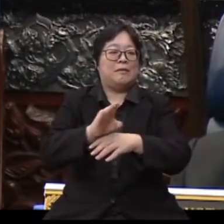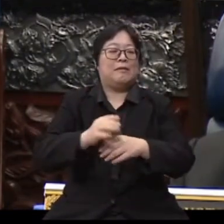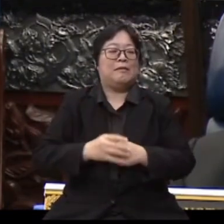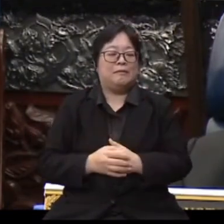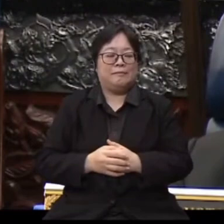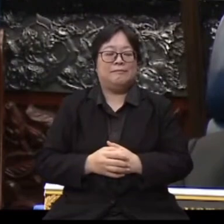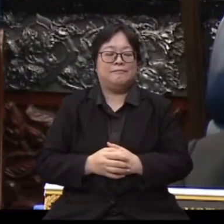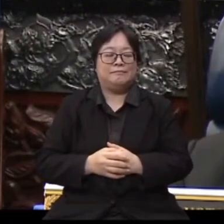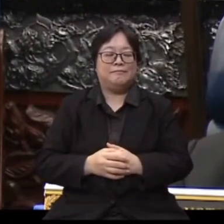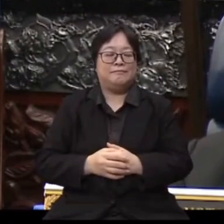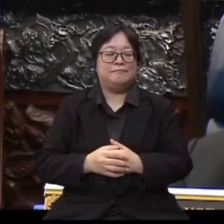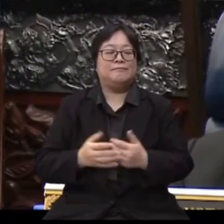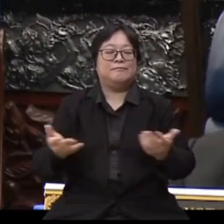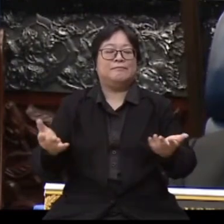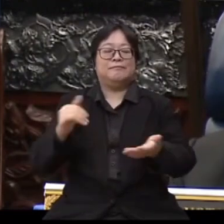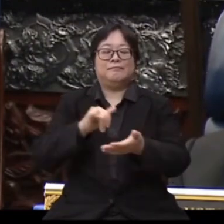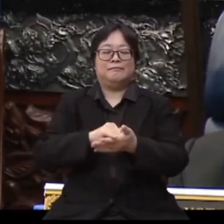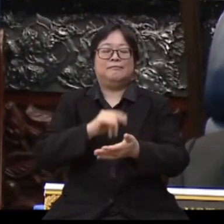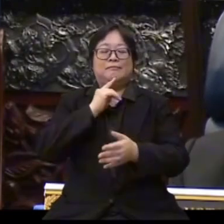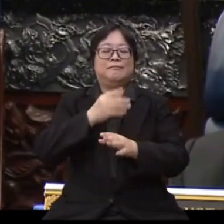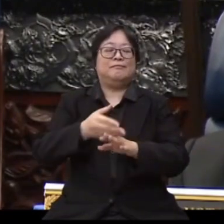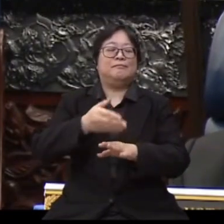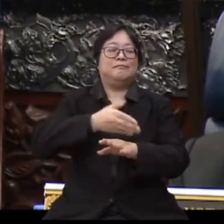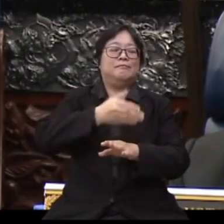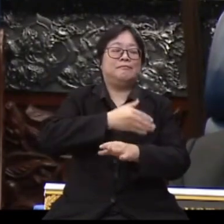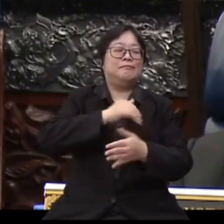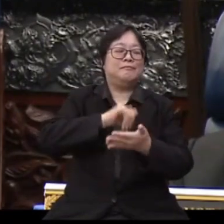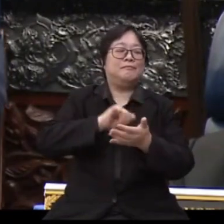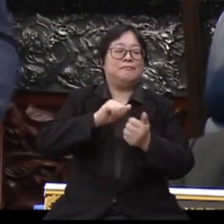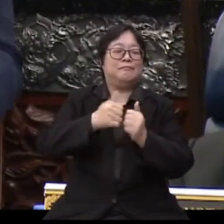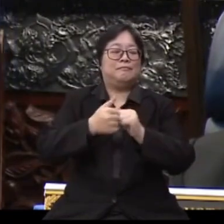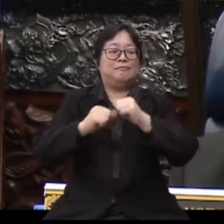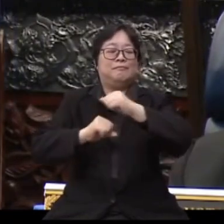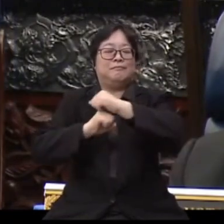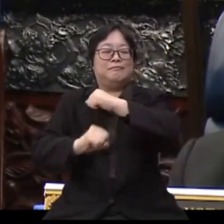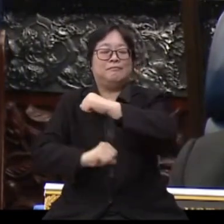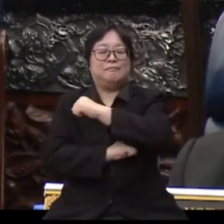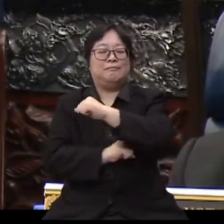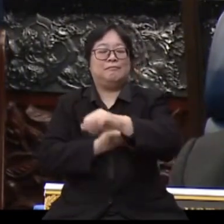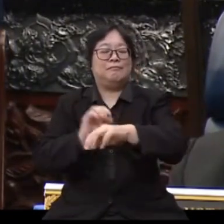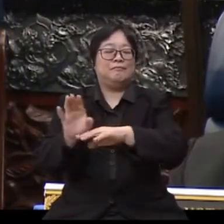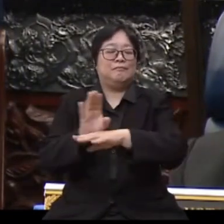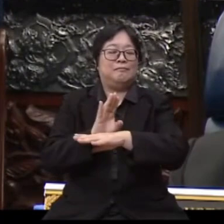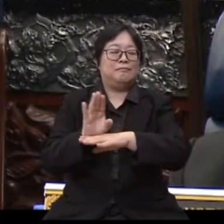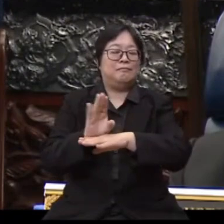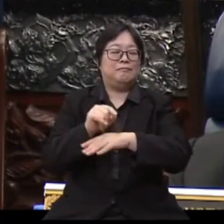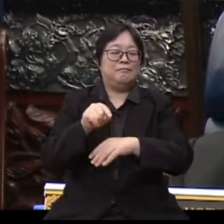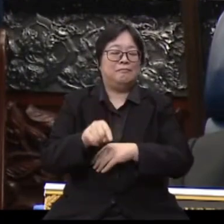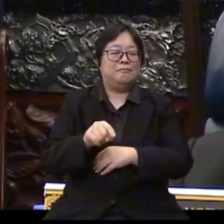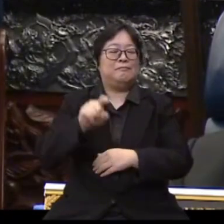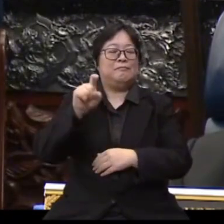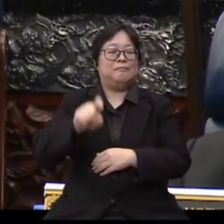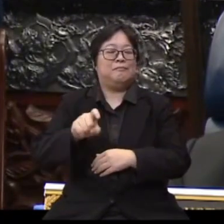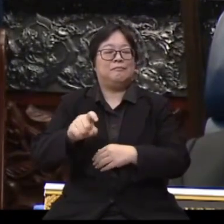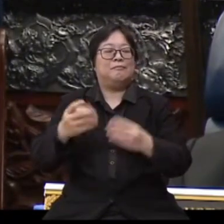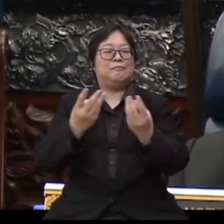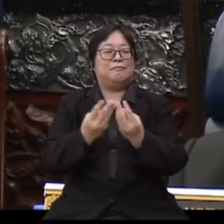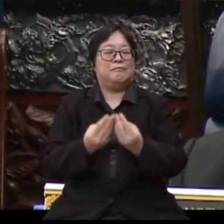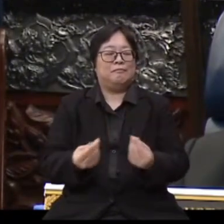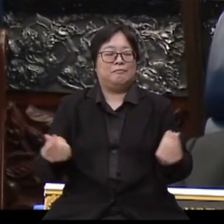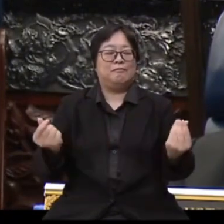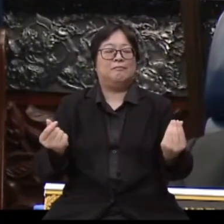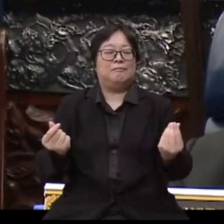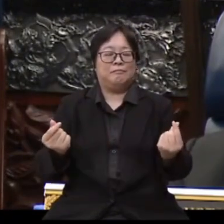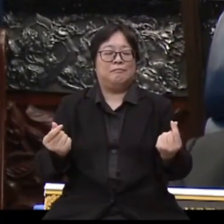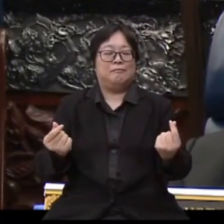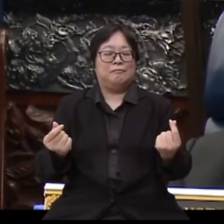itu perkara-perkara yang sebelum ini adalah masalah struktur dalam perniagaan perlu juga diselesaikan